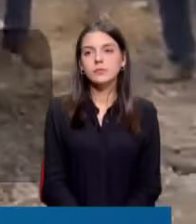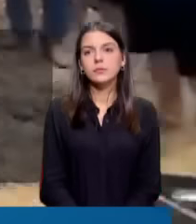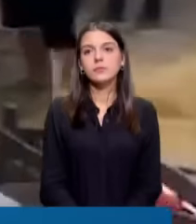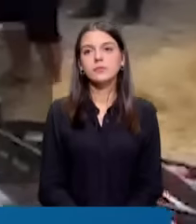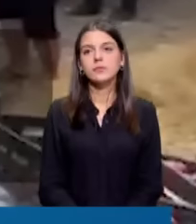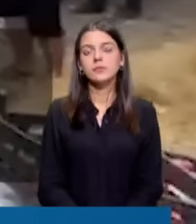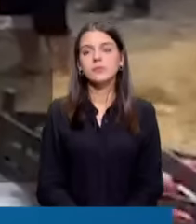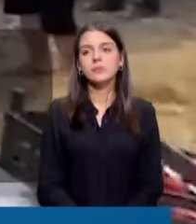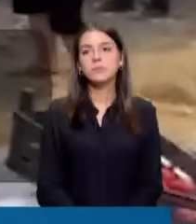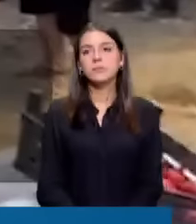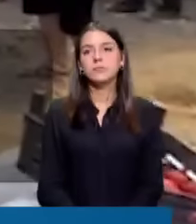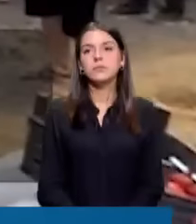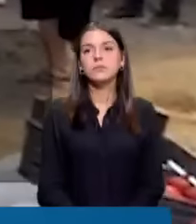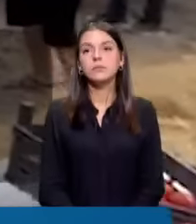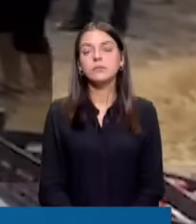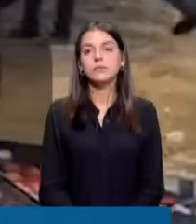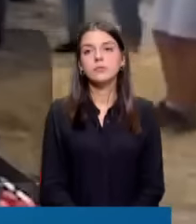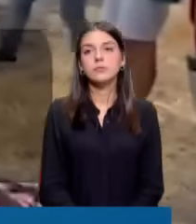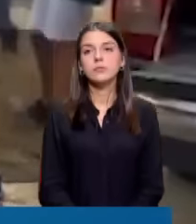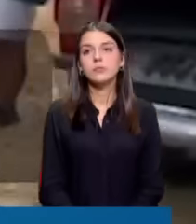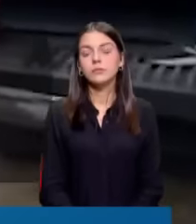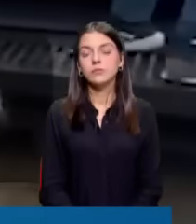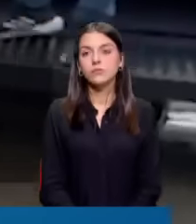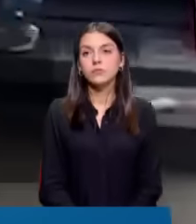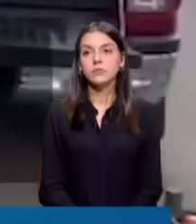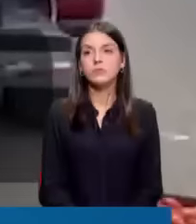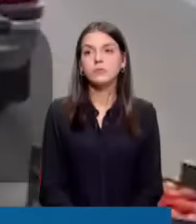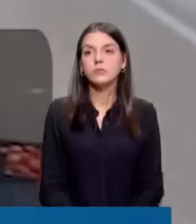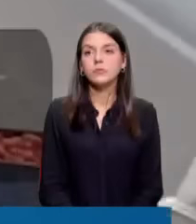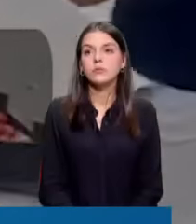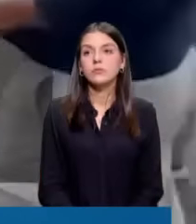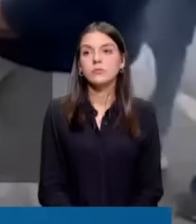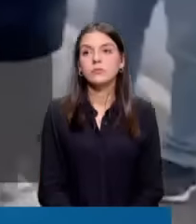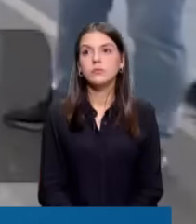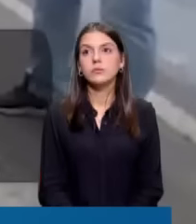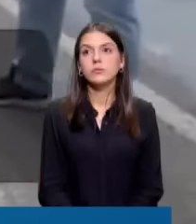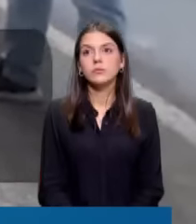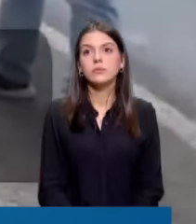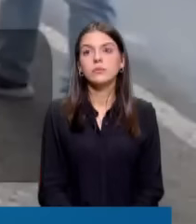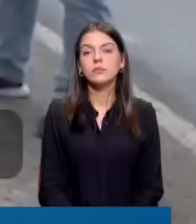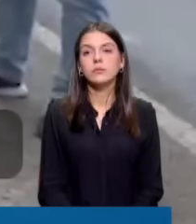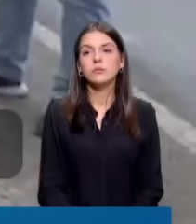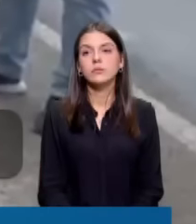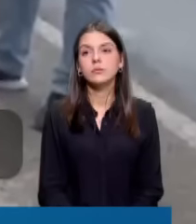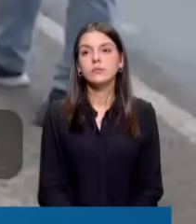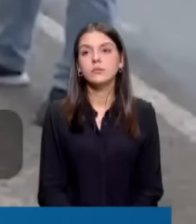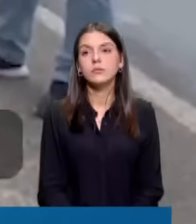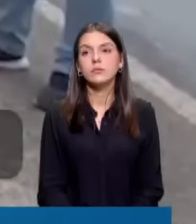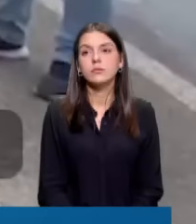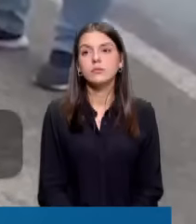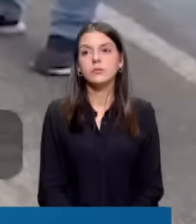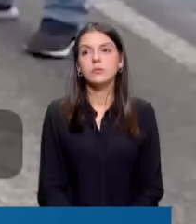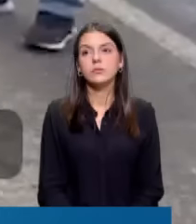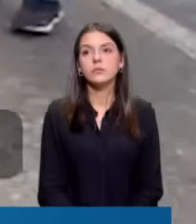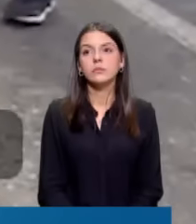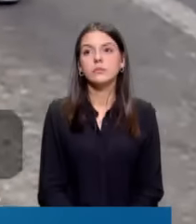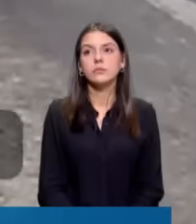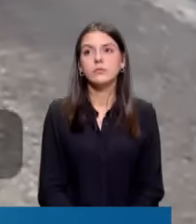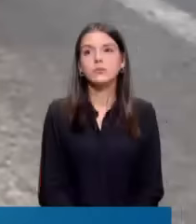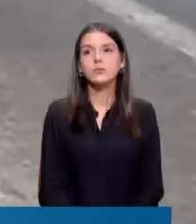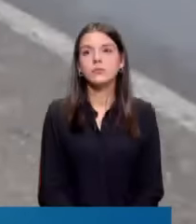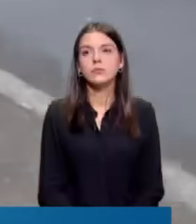Kahramanmaraş çiftçisi zor durumdadır. Domatesini tarlada çürümeye bırakmış çiftçilerimiz. Buyurun,